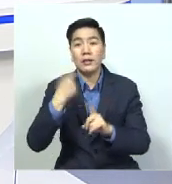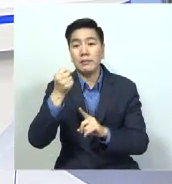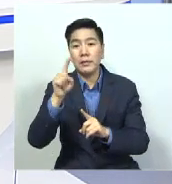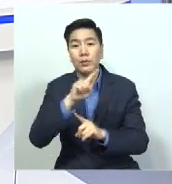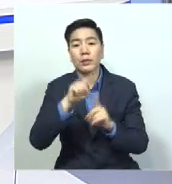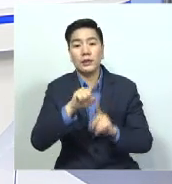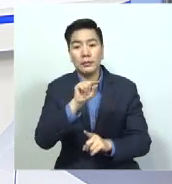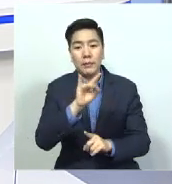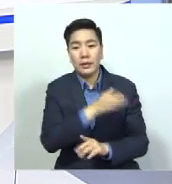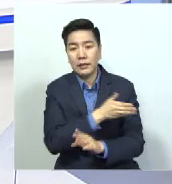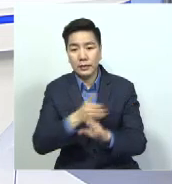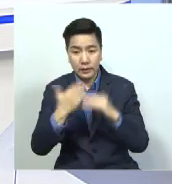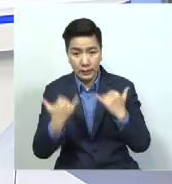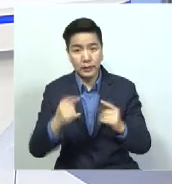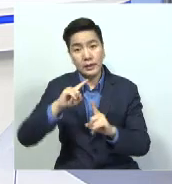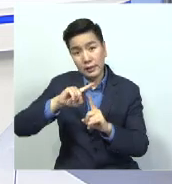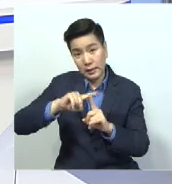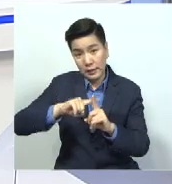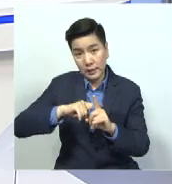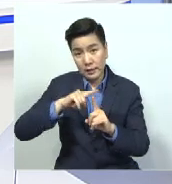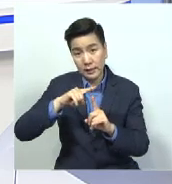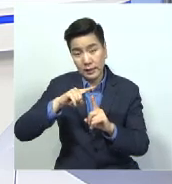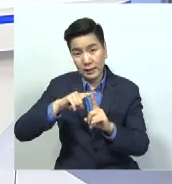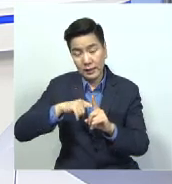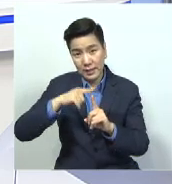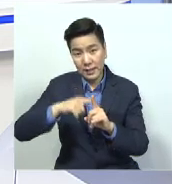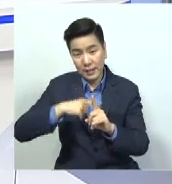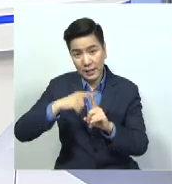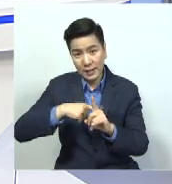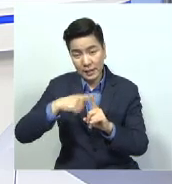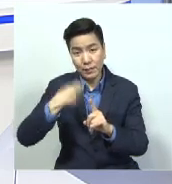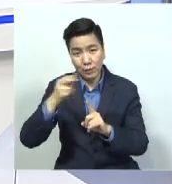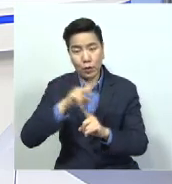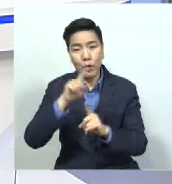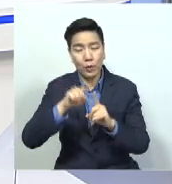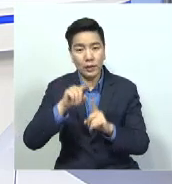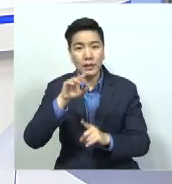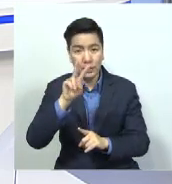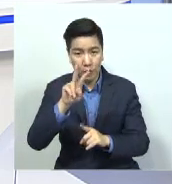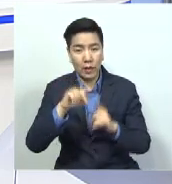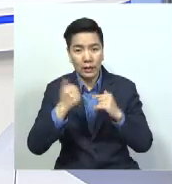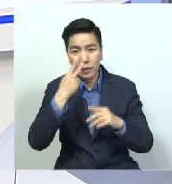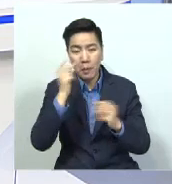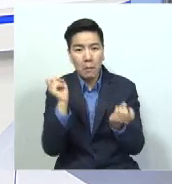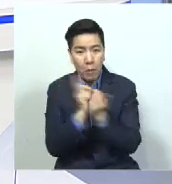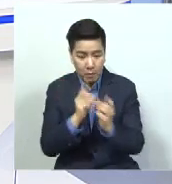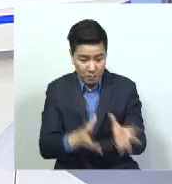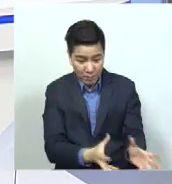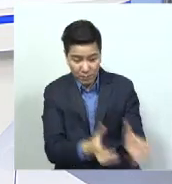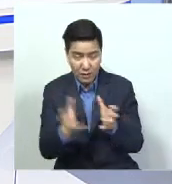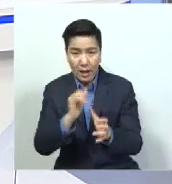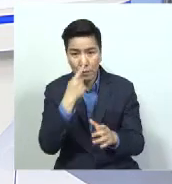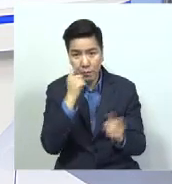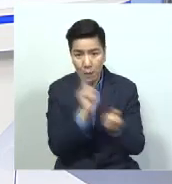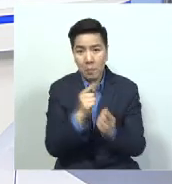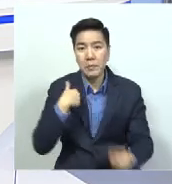ฤศจิกายนจนมาถึงวันที่2ธันวาคมเจ้าหน้าที่ยืนยันว่าตอนนี้พบระเบิดอากาศ7ลูกแล้วก็อย่างที่เรียนไปยังไม่เก็บกู้นะ